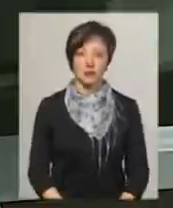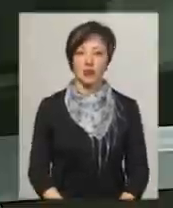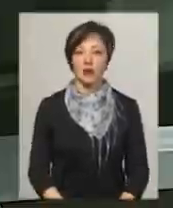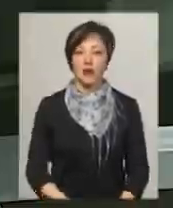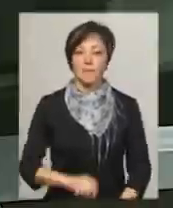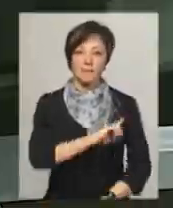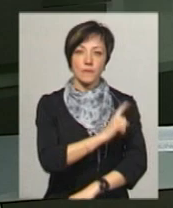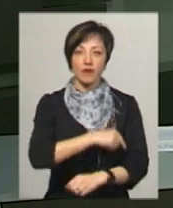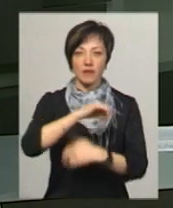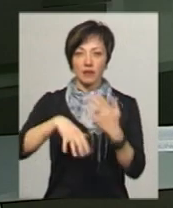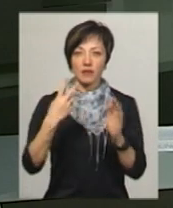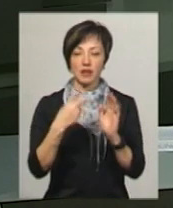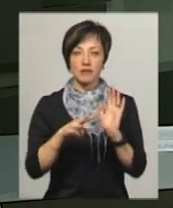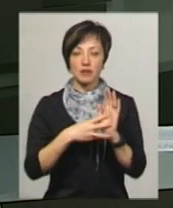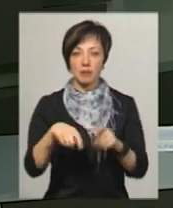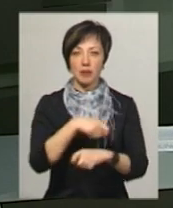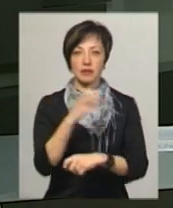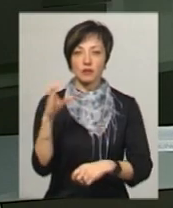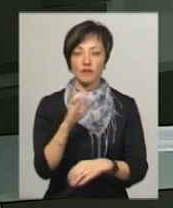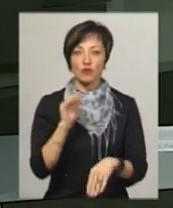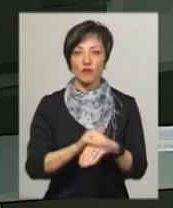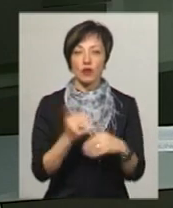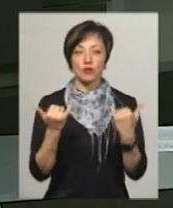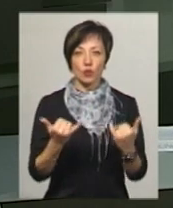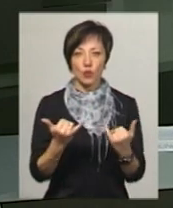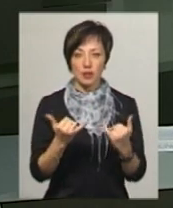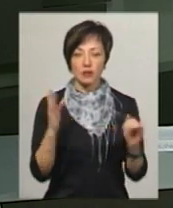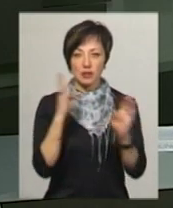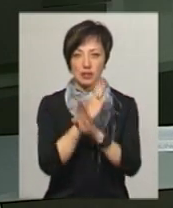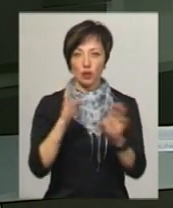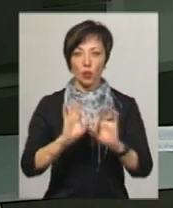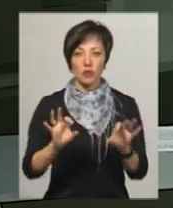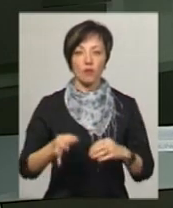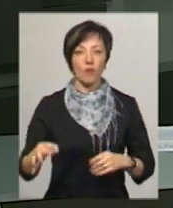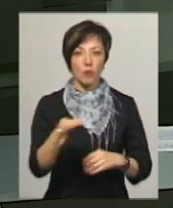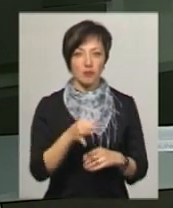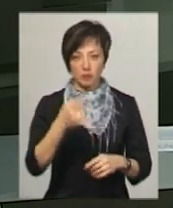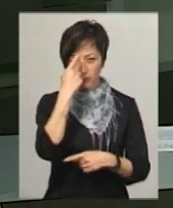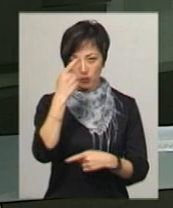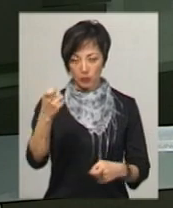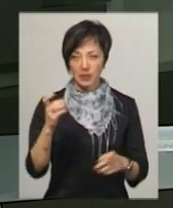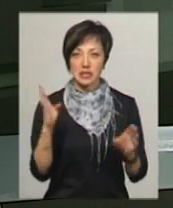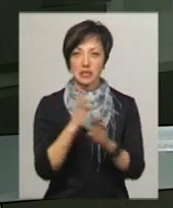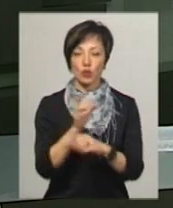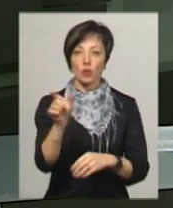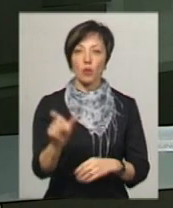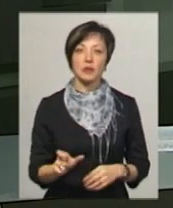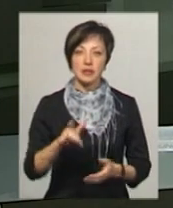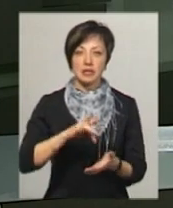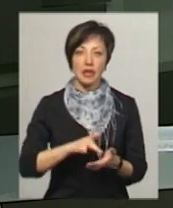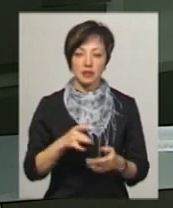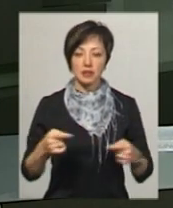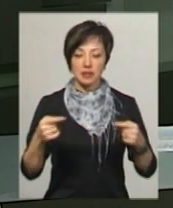Пориви вітру до 28 метрів за секунду фіксували сьогодні синоптики на Хмельниччині. Про це повідомляє синоптик Хмельницького